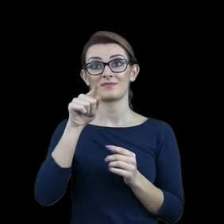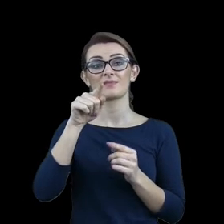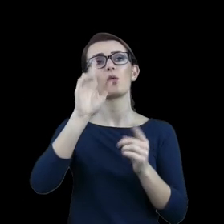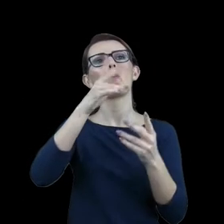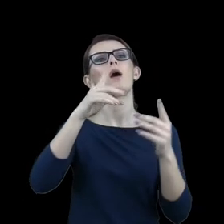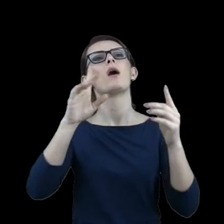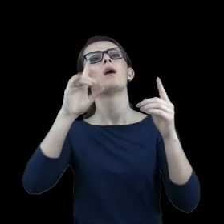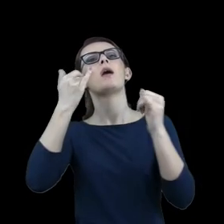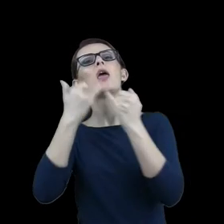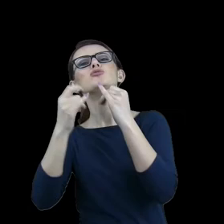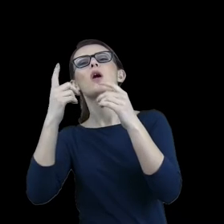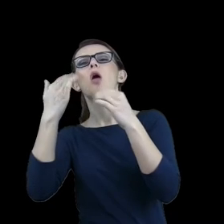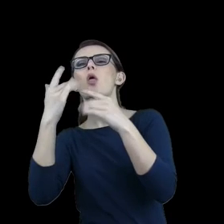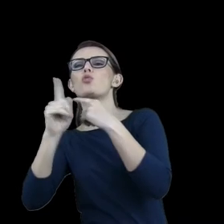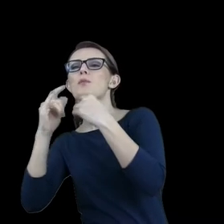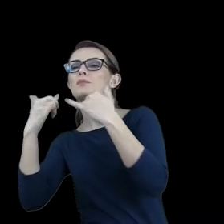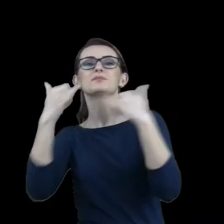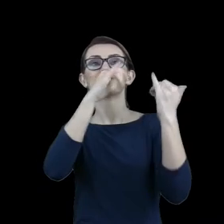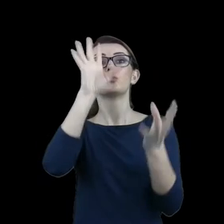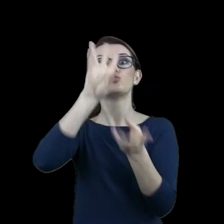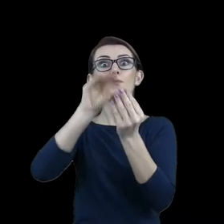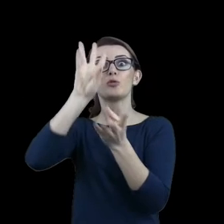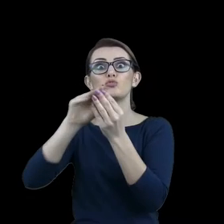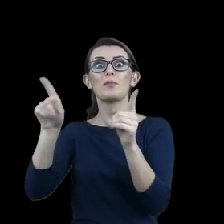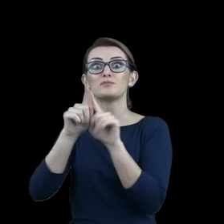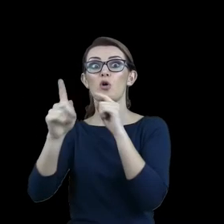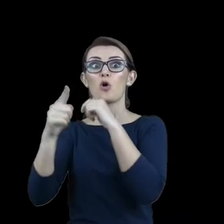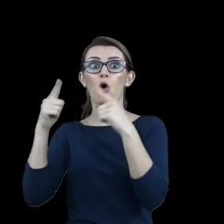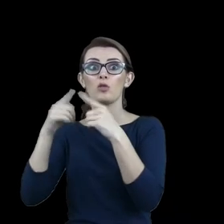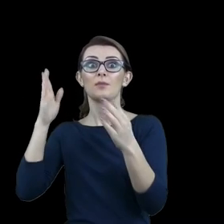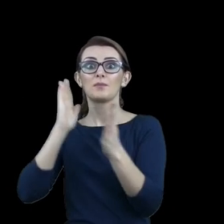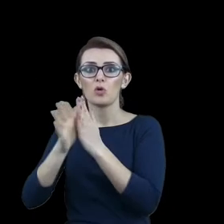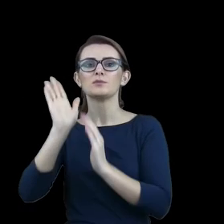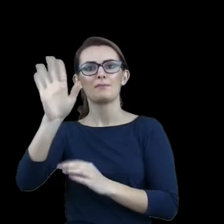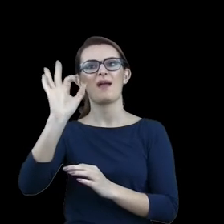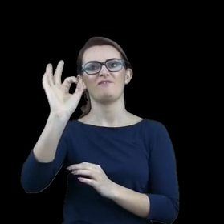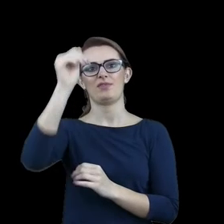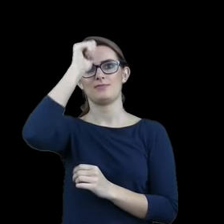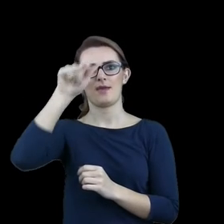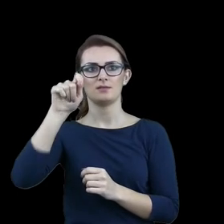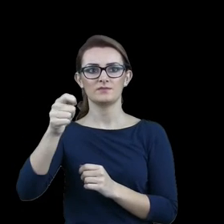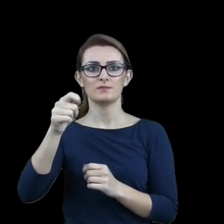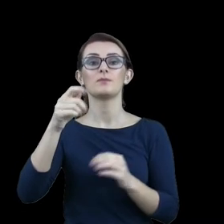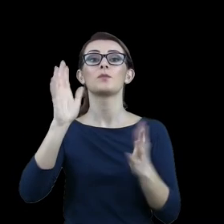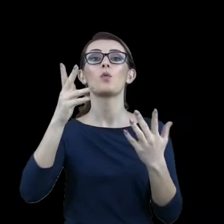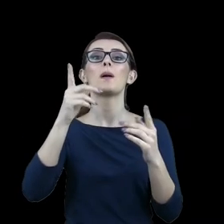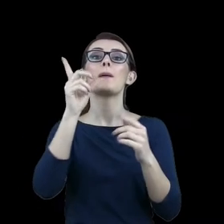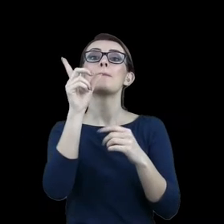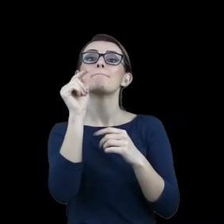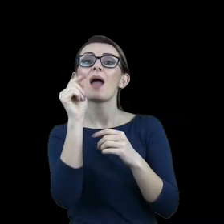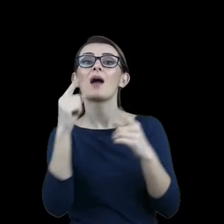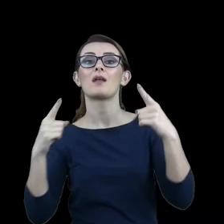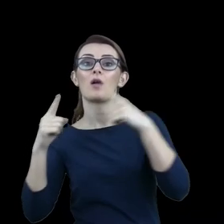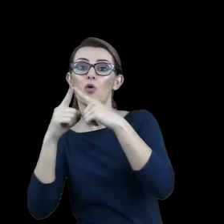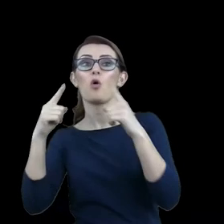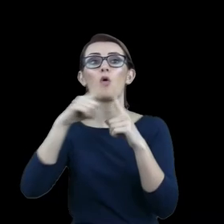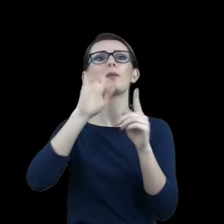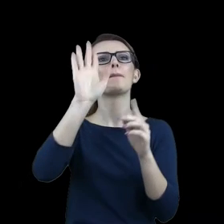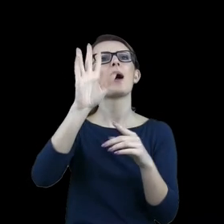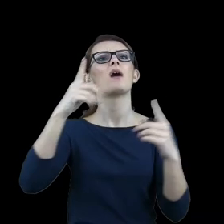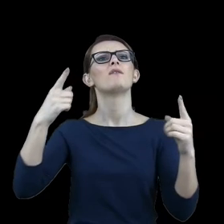prostego, mają swoją szczególną nazwę. Mianowicie taka para kątów, które mają wspólne